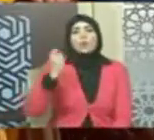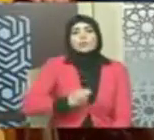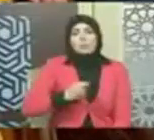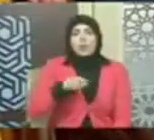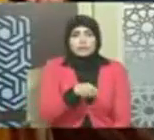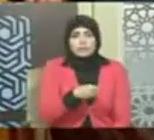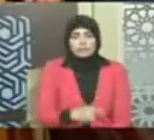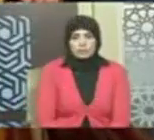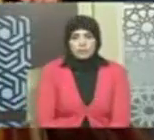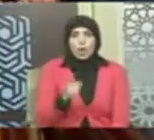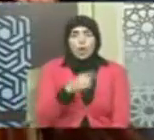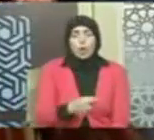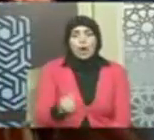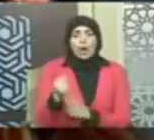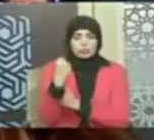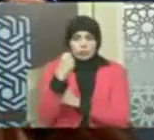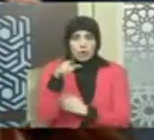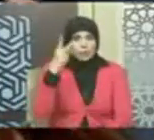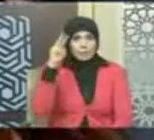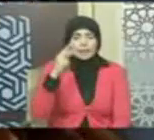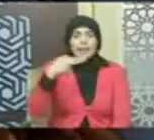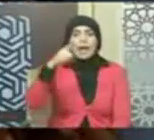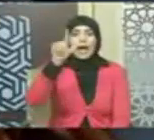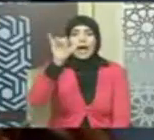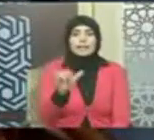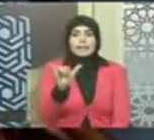وأقضاهم علي بن أبي طالب،